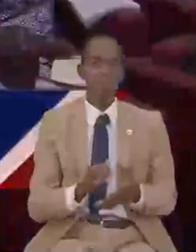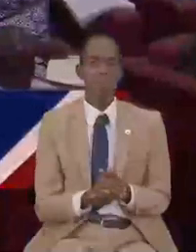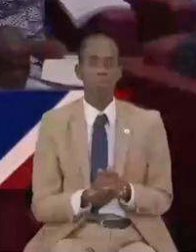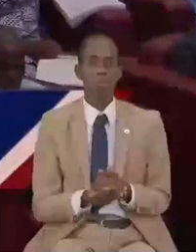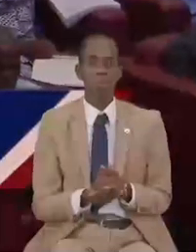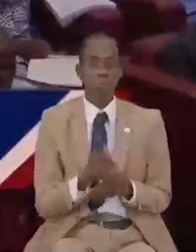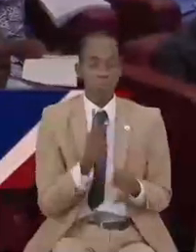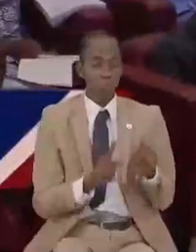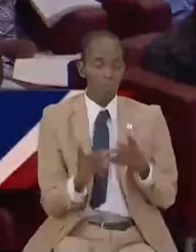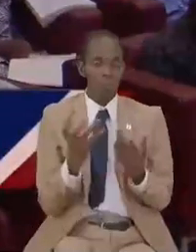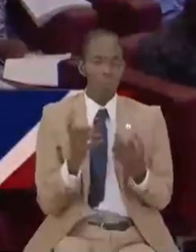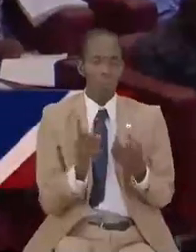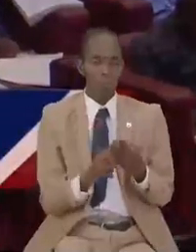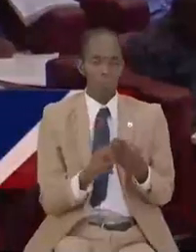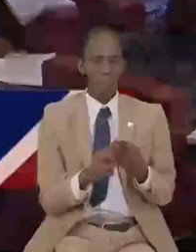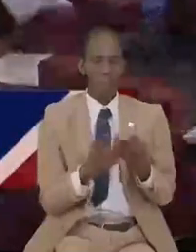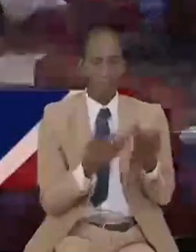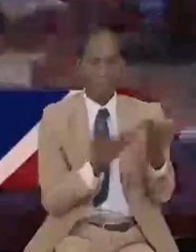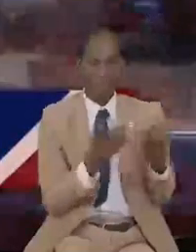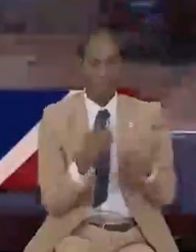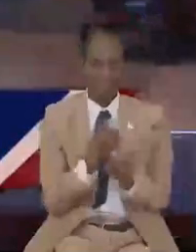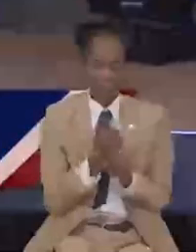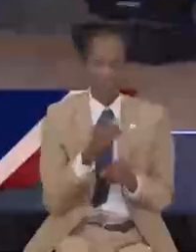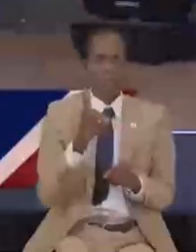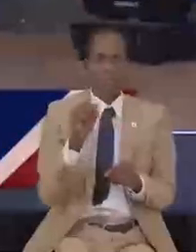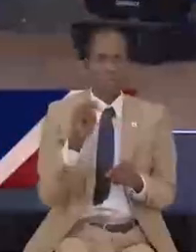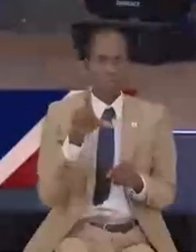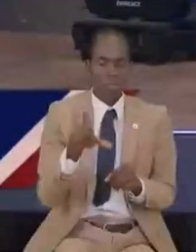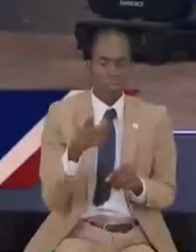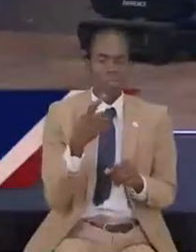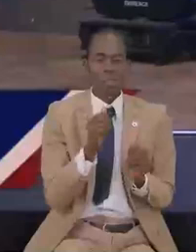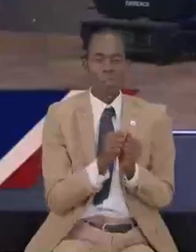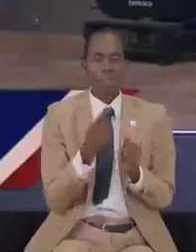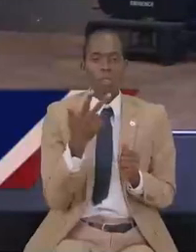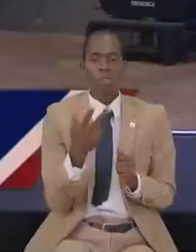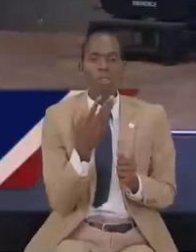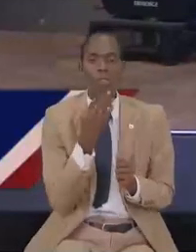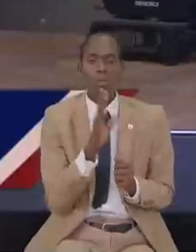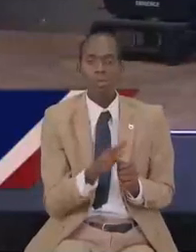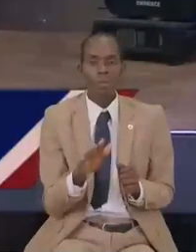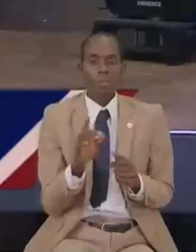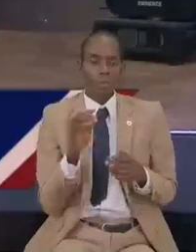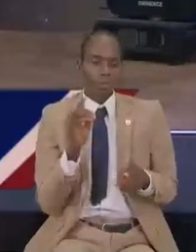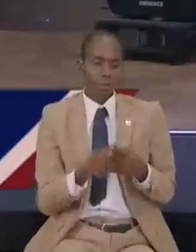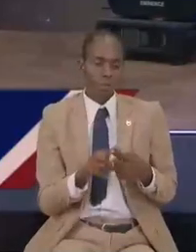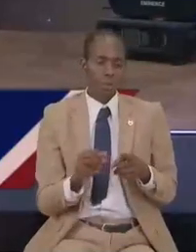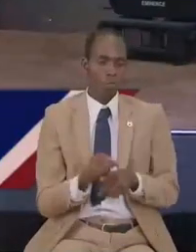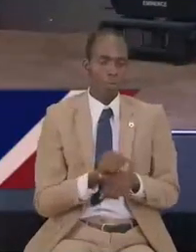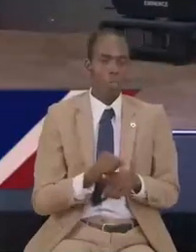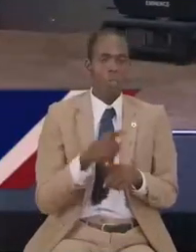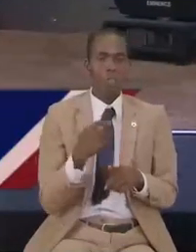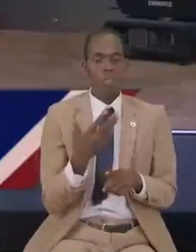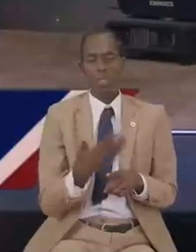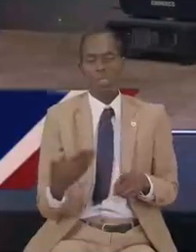ils veulent corrompre Daniel, Sadrach, Meshach et Abednego et les plonger dans le système